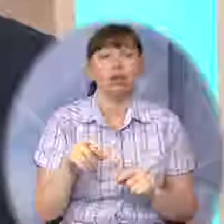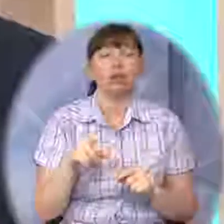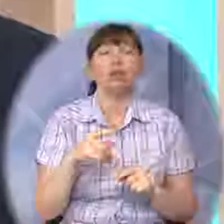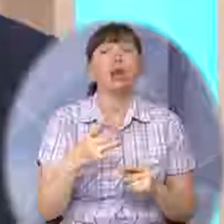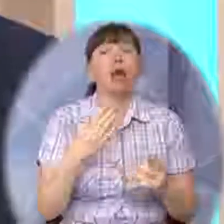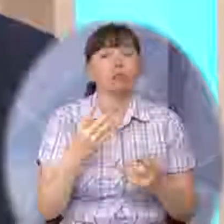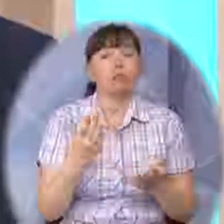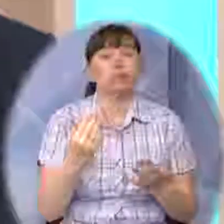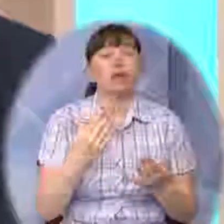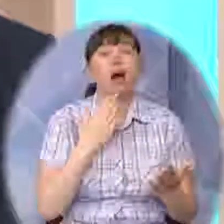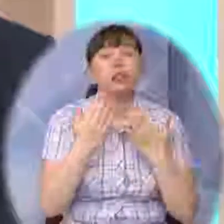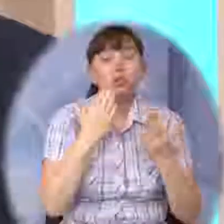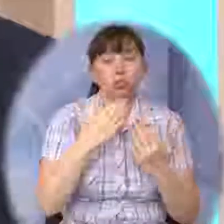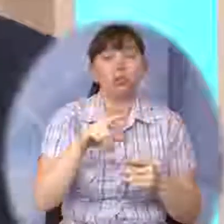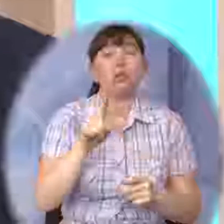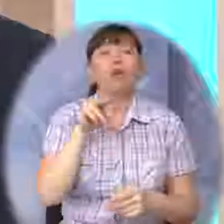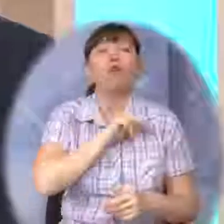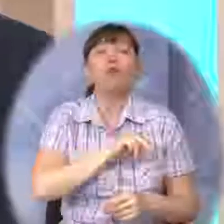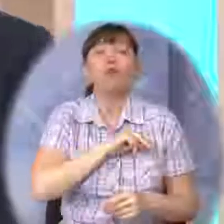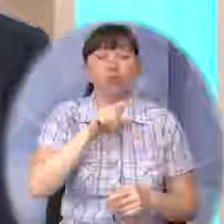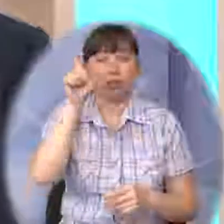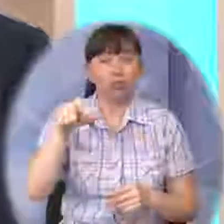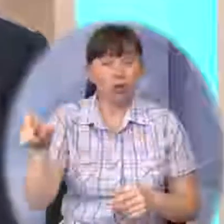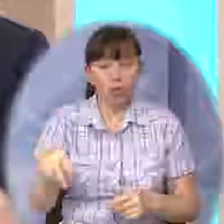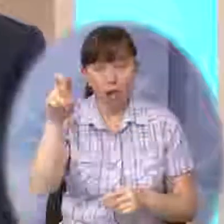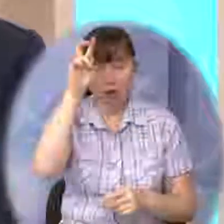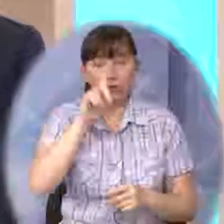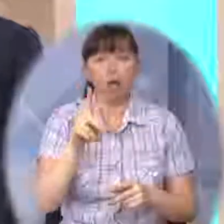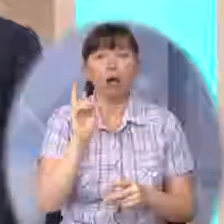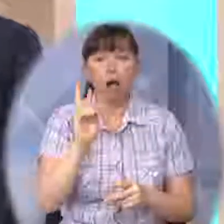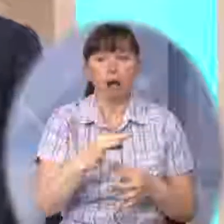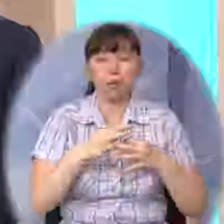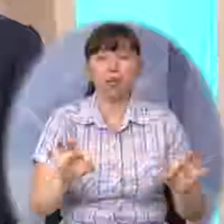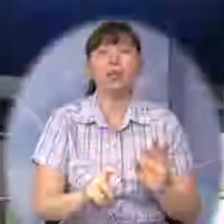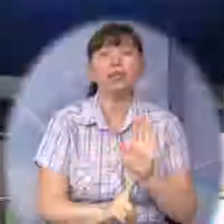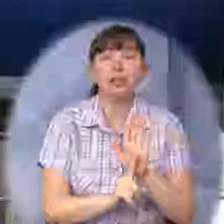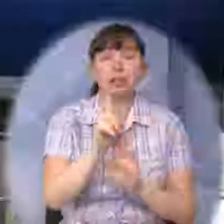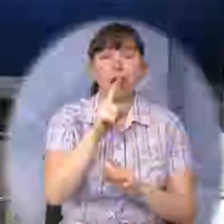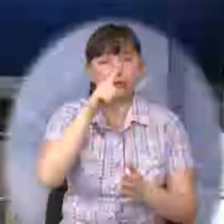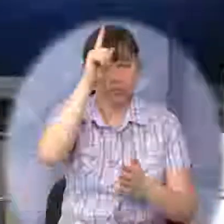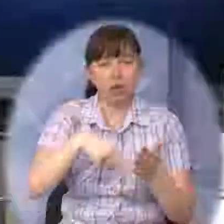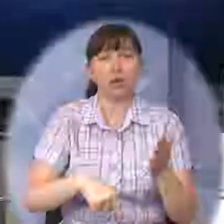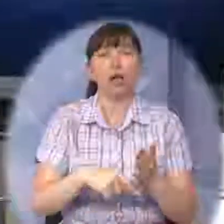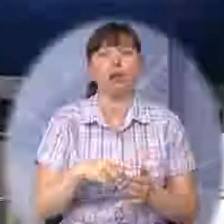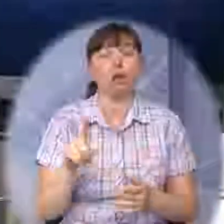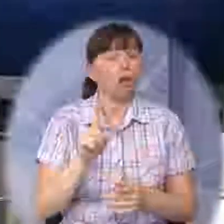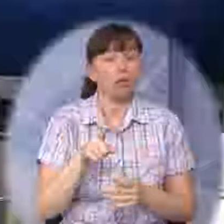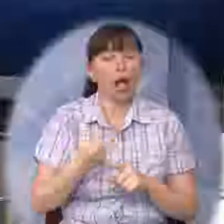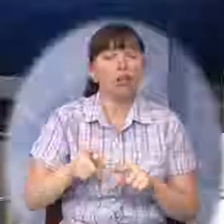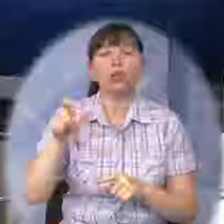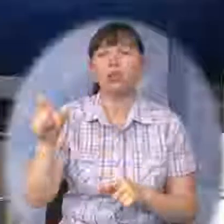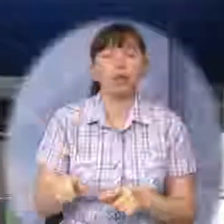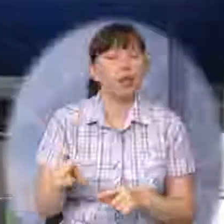de atitudinea funcționarilor care își permit din start să creadă că nu ar